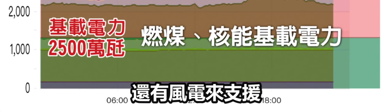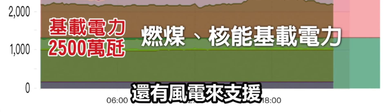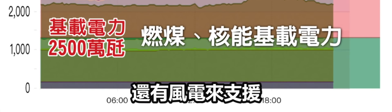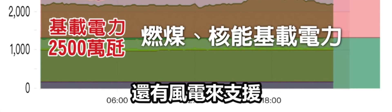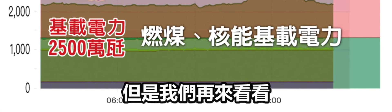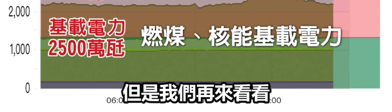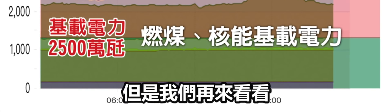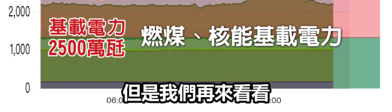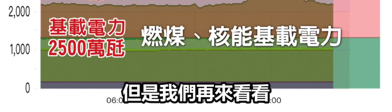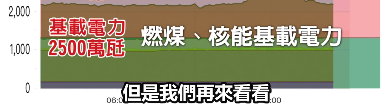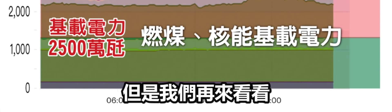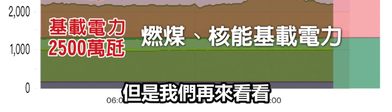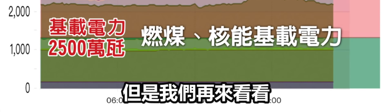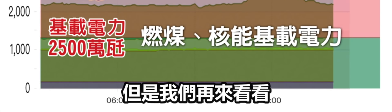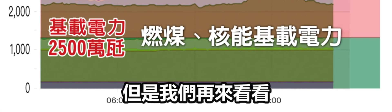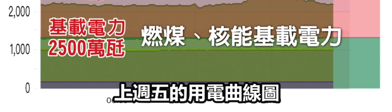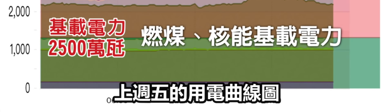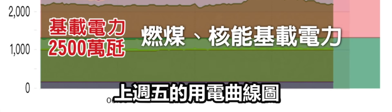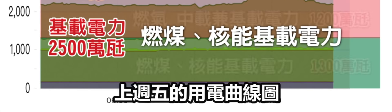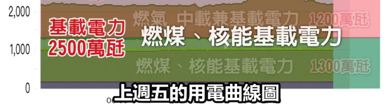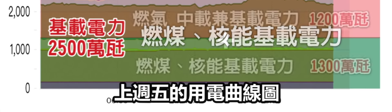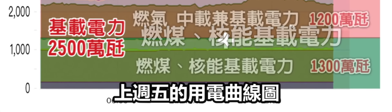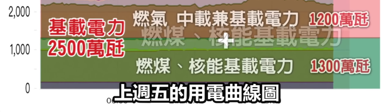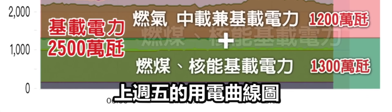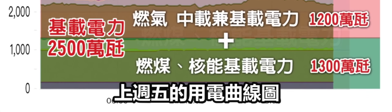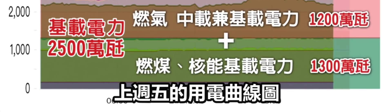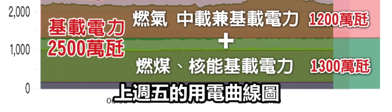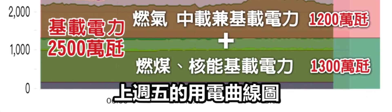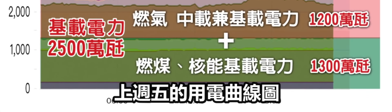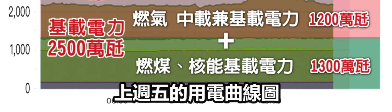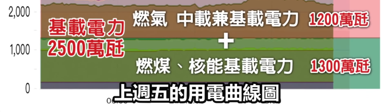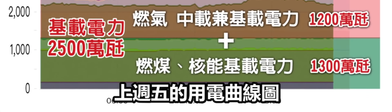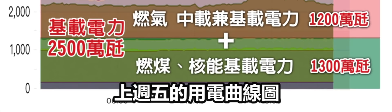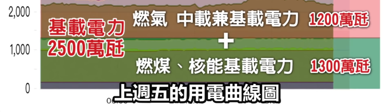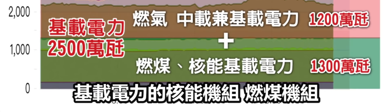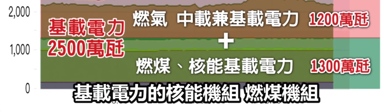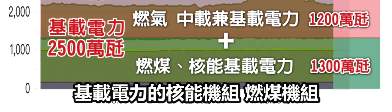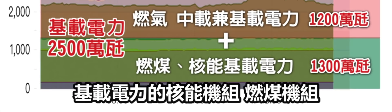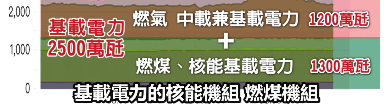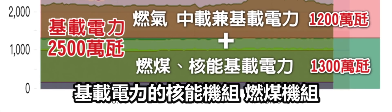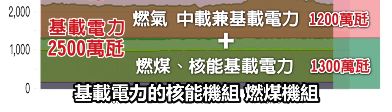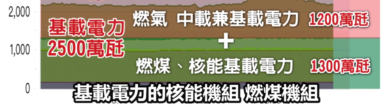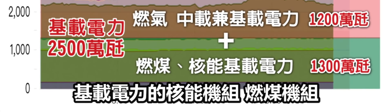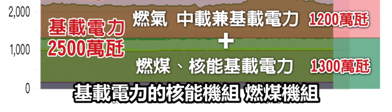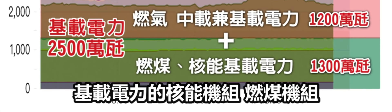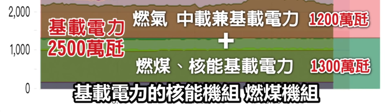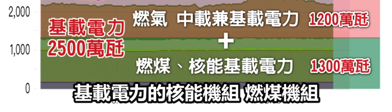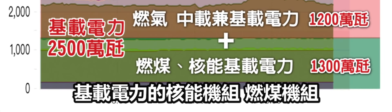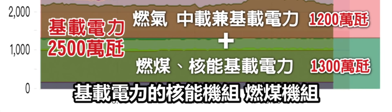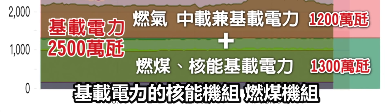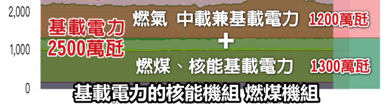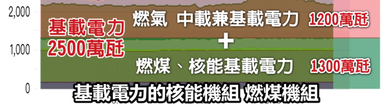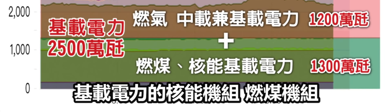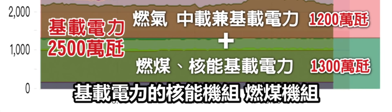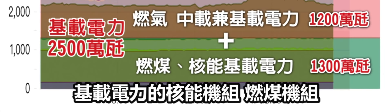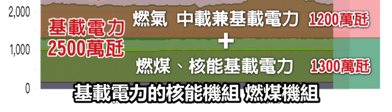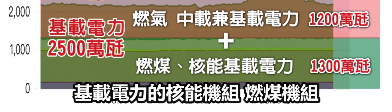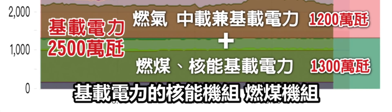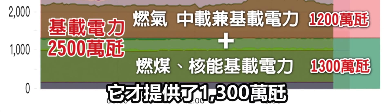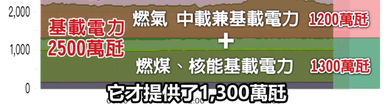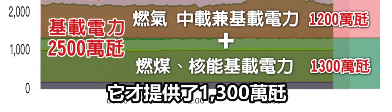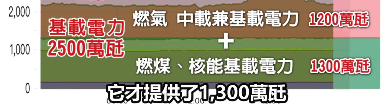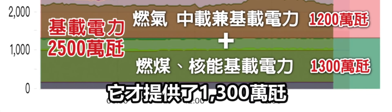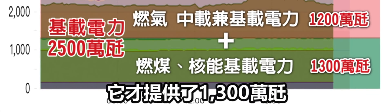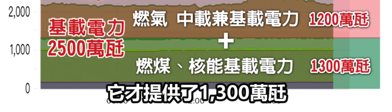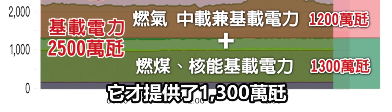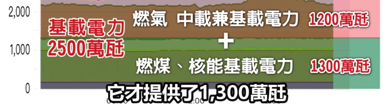支援。但是我们再来看看上周五的用电曲线图，机载电力的核能机组、燃煤机组，